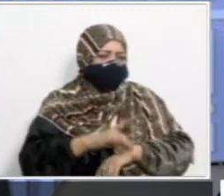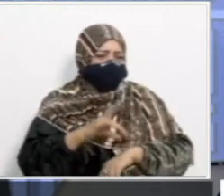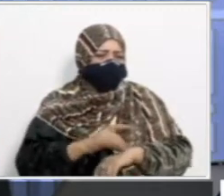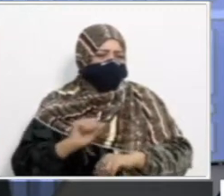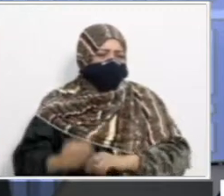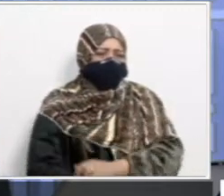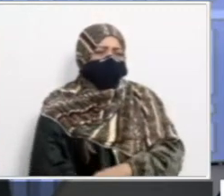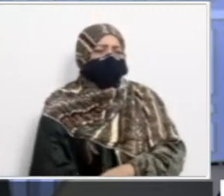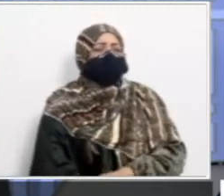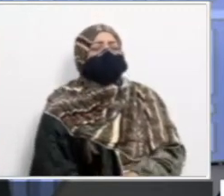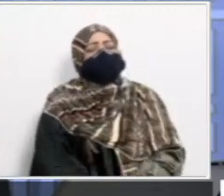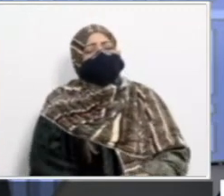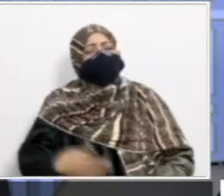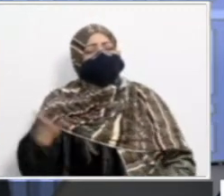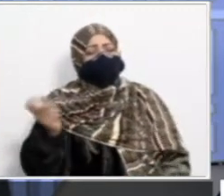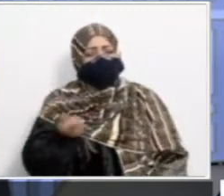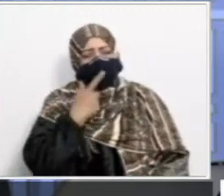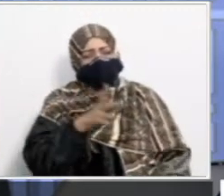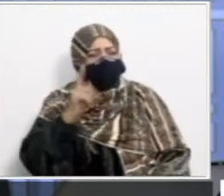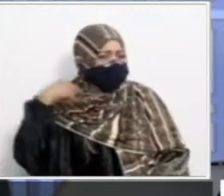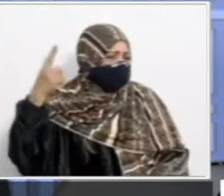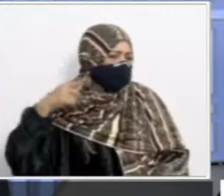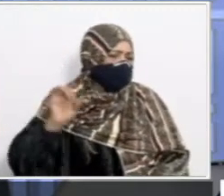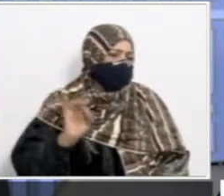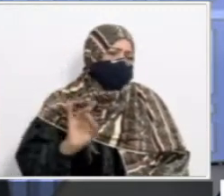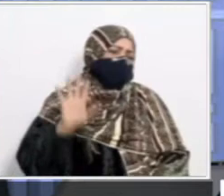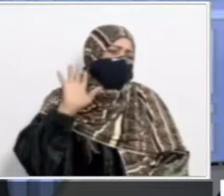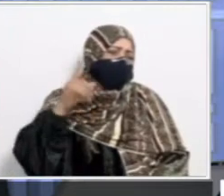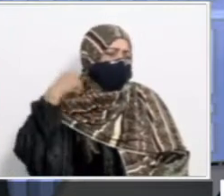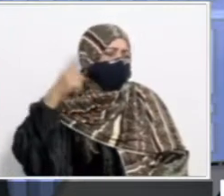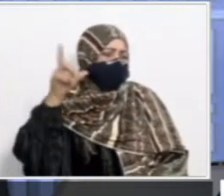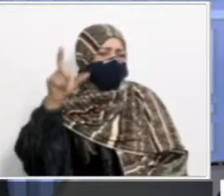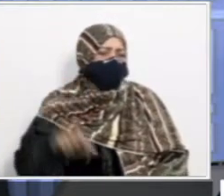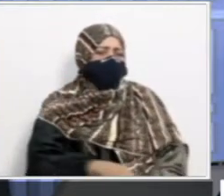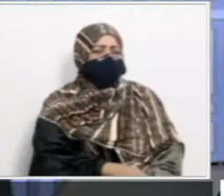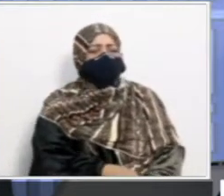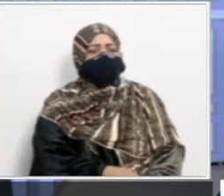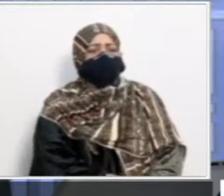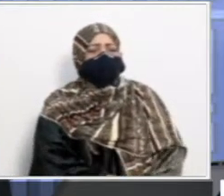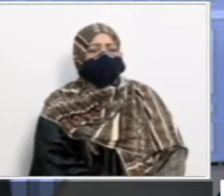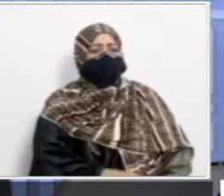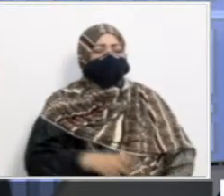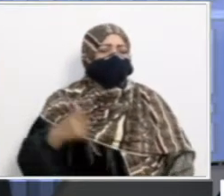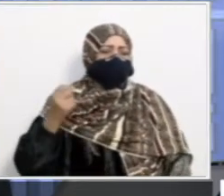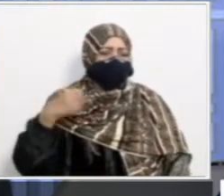في هذه الحال. الأخ عبد السلام من مصراتة يقول أنا